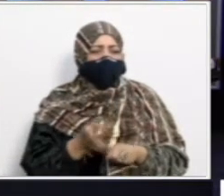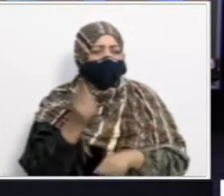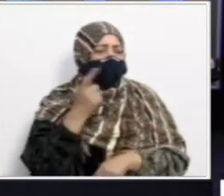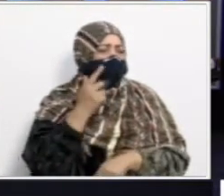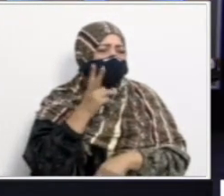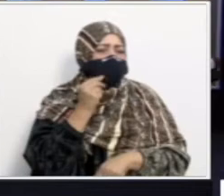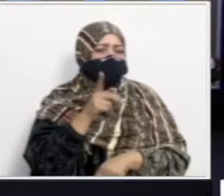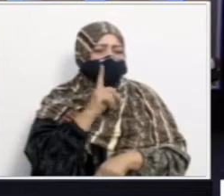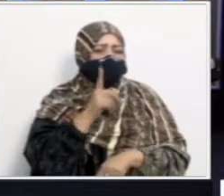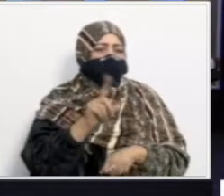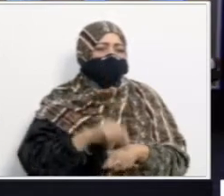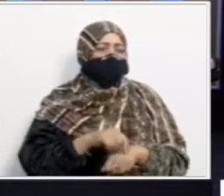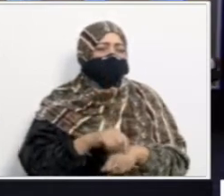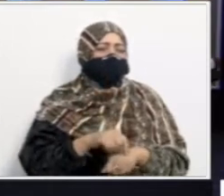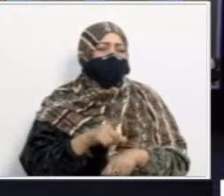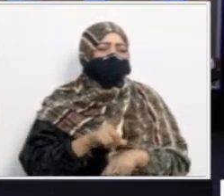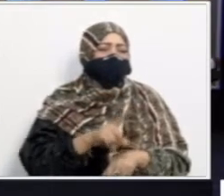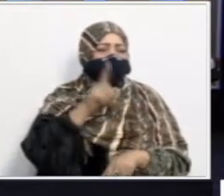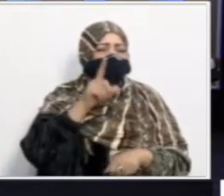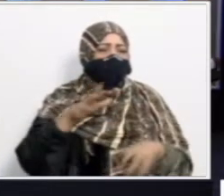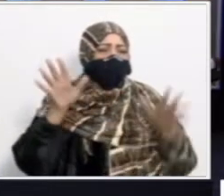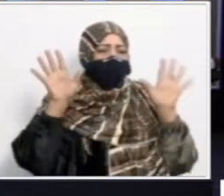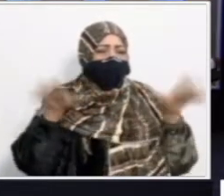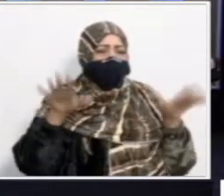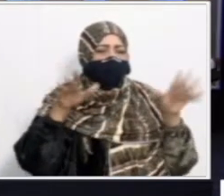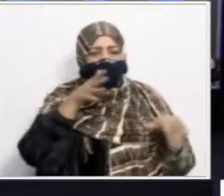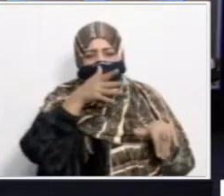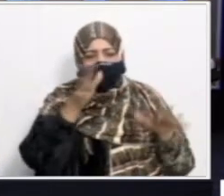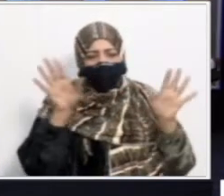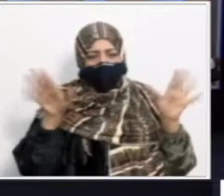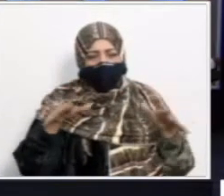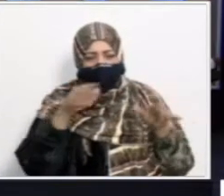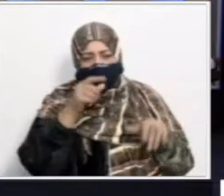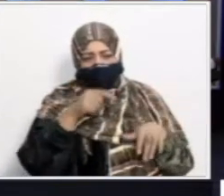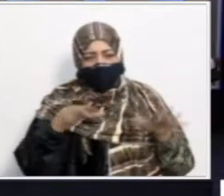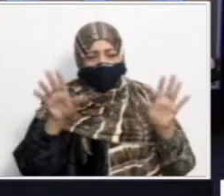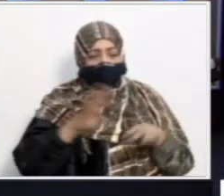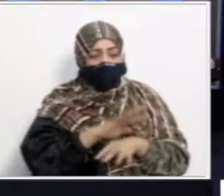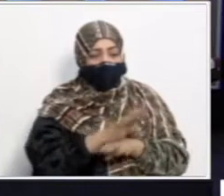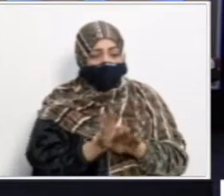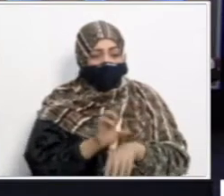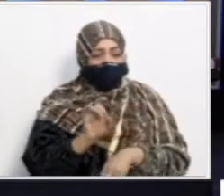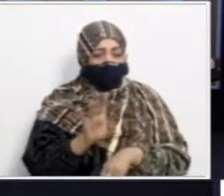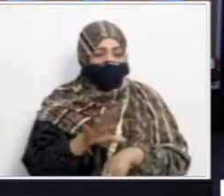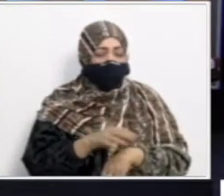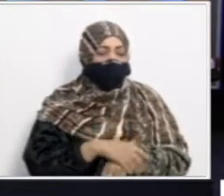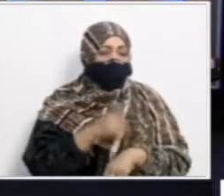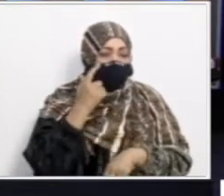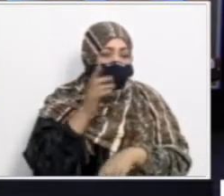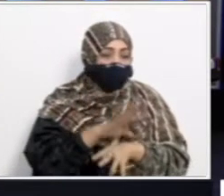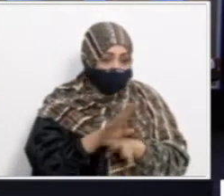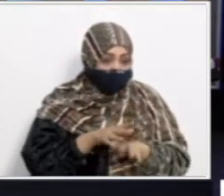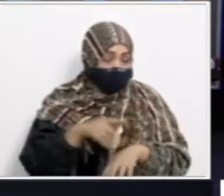الملائكه قلت له بوي تو هذا دواء الكورونا مش مفروض تعطيني حاجه وانا من الوطن نبته ولا شيء قال